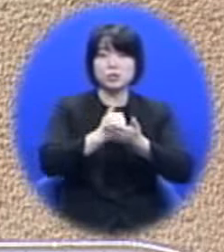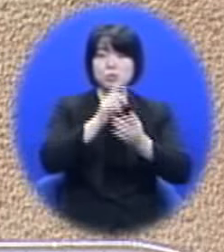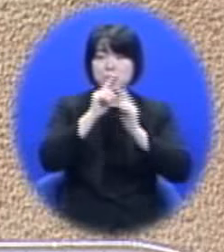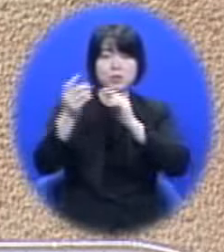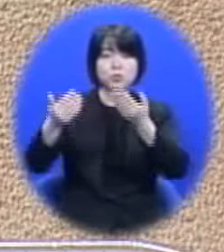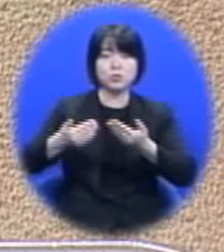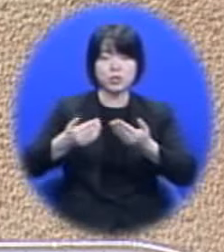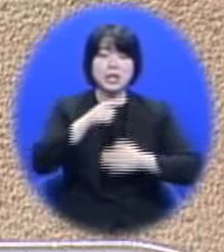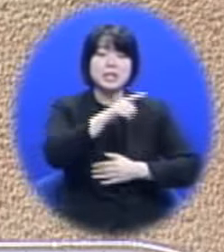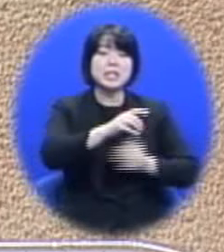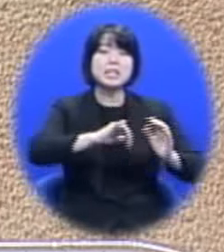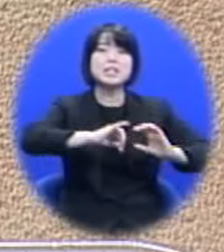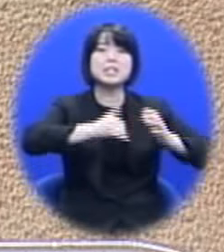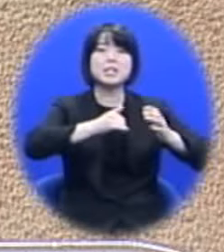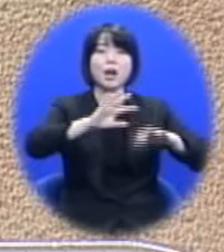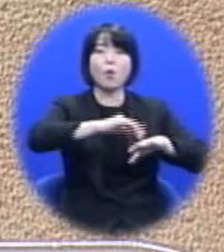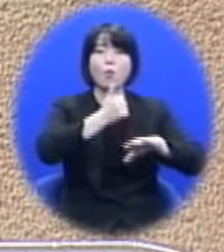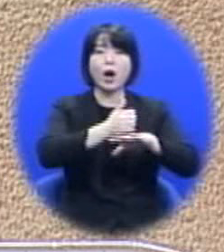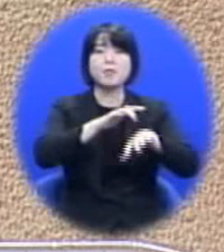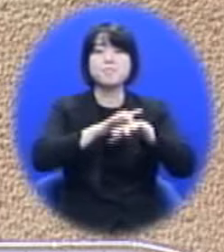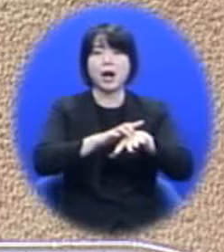세상의 왕이라고 마귀가.